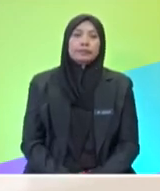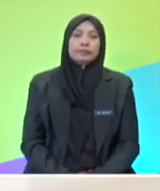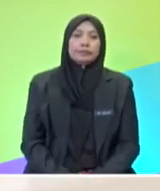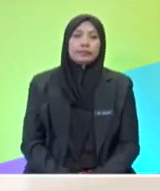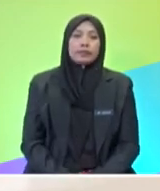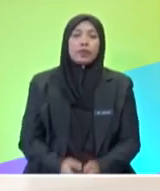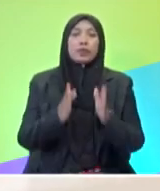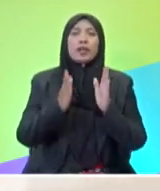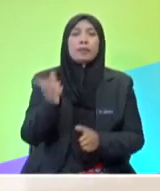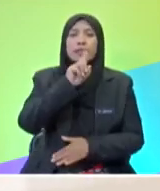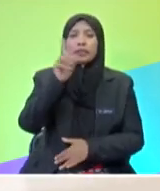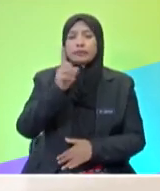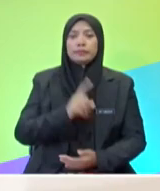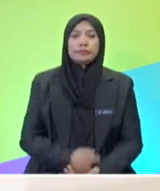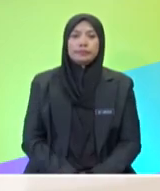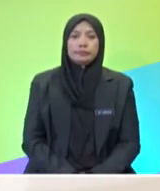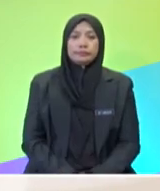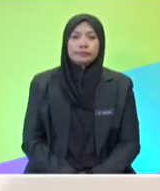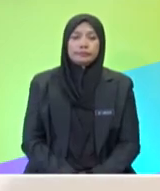Okey, orang yang mana Bazila?